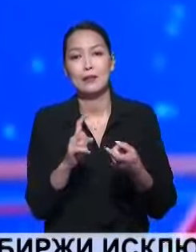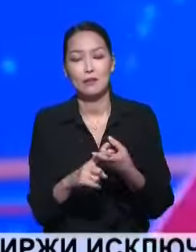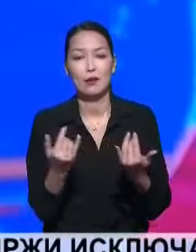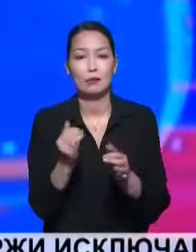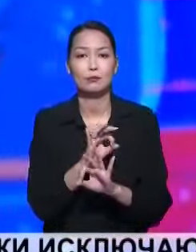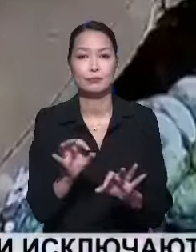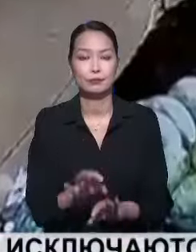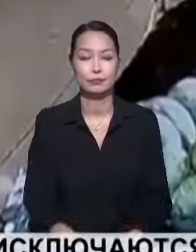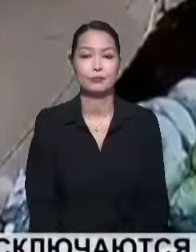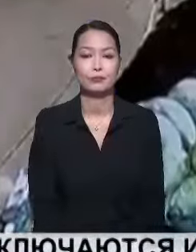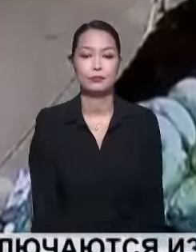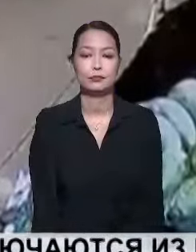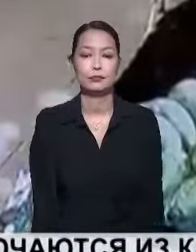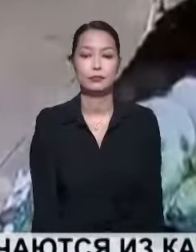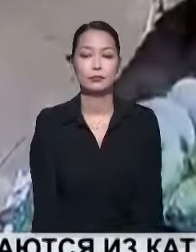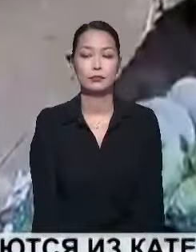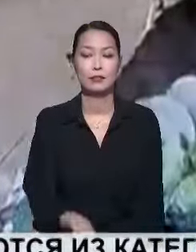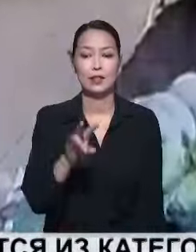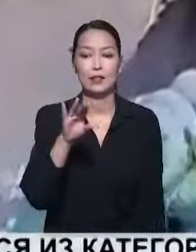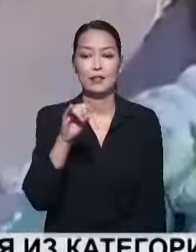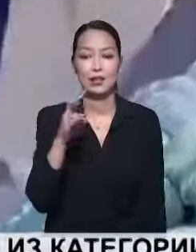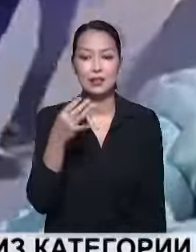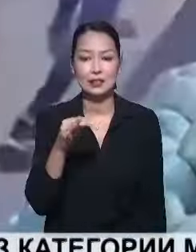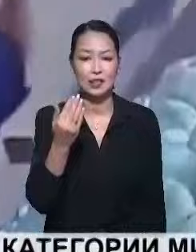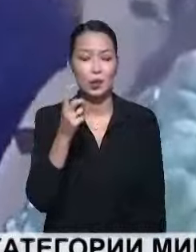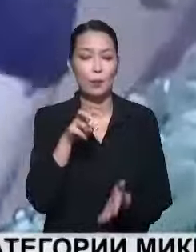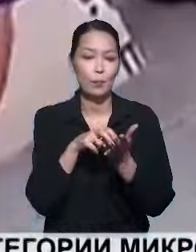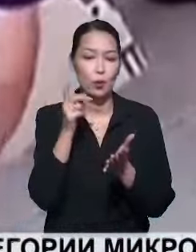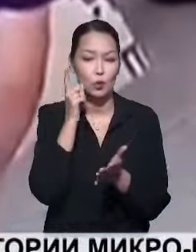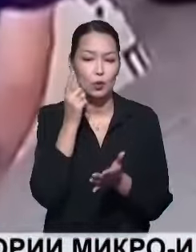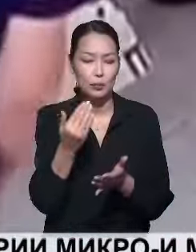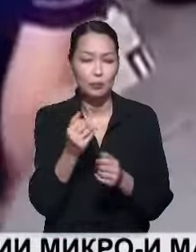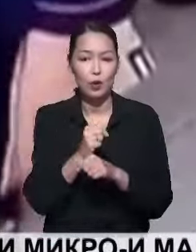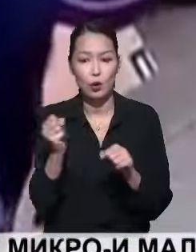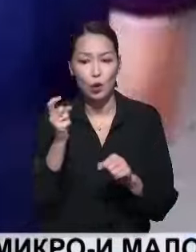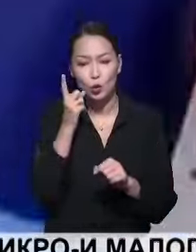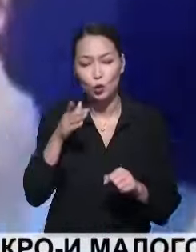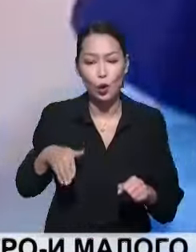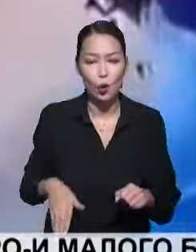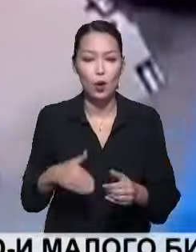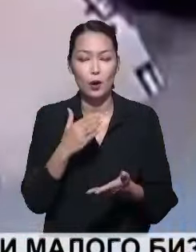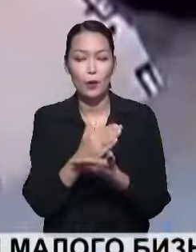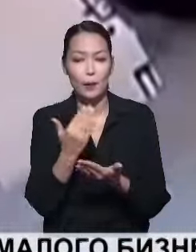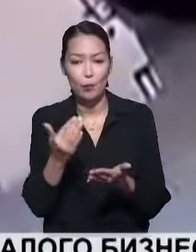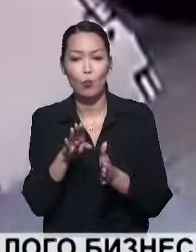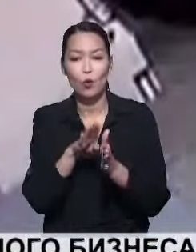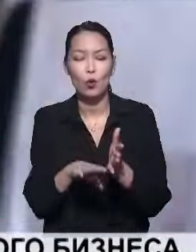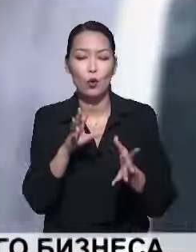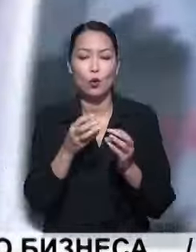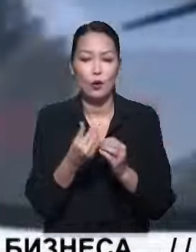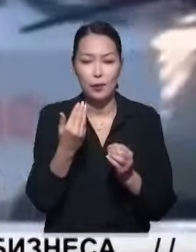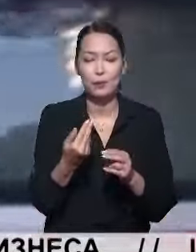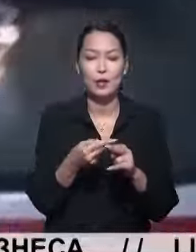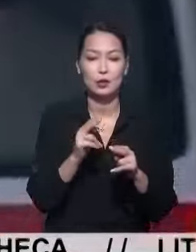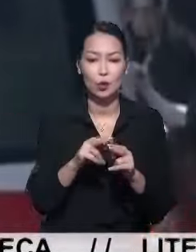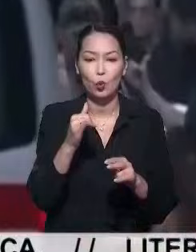Анара Сюмбаева. Ливанские больницы переполнены. Пейджеры взрывались в карманах брюк, пиджаков и, что хуже всего, у лица. Перед